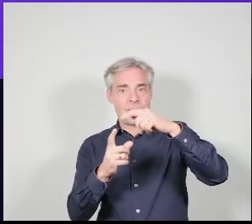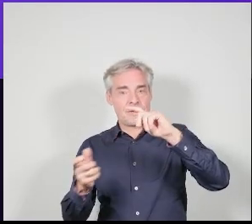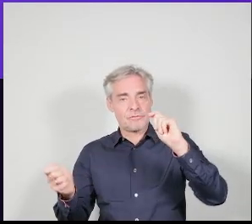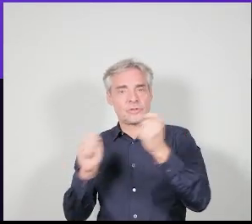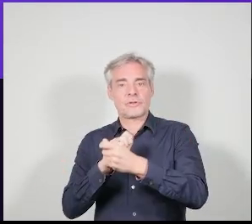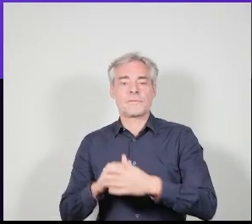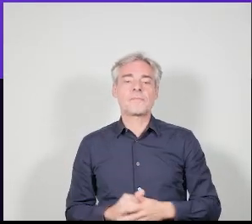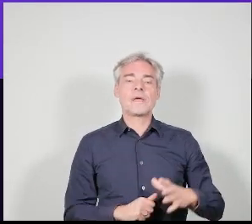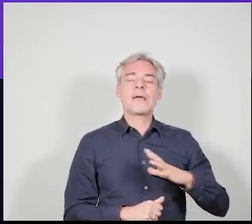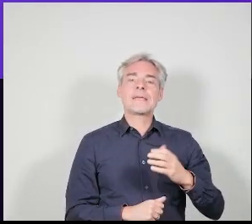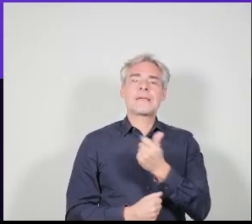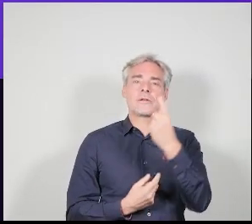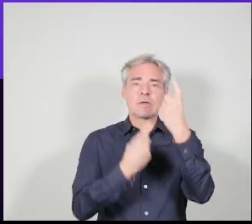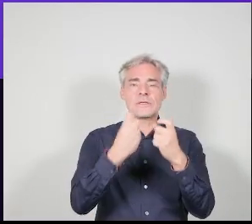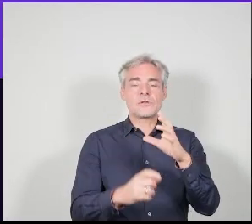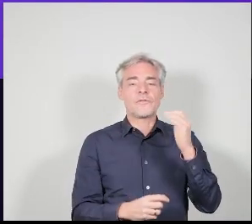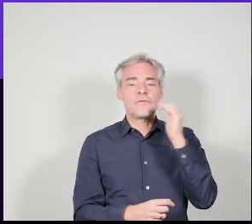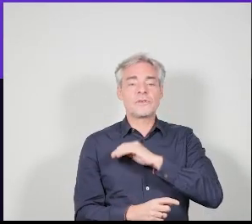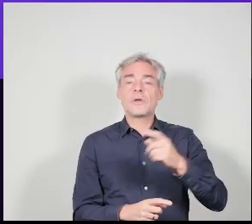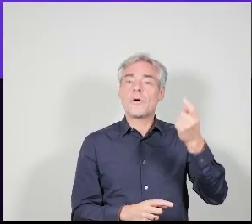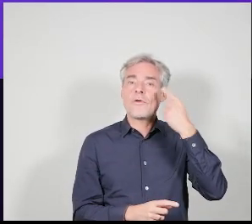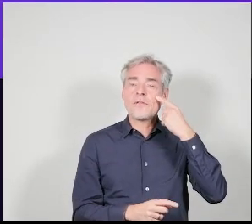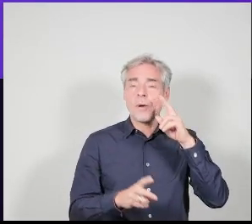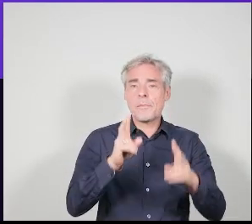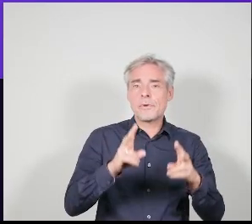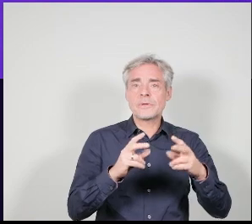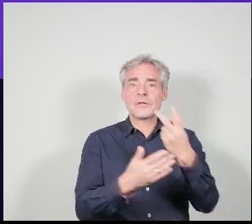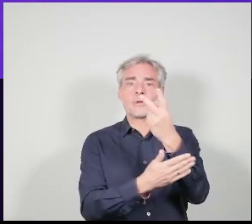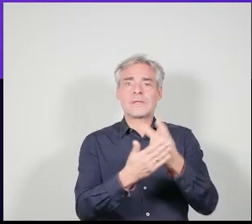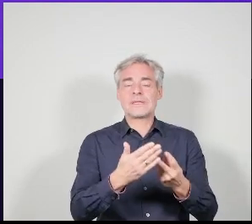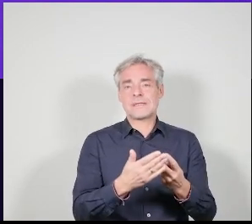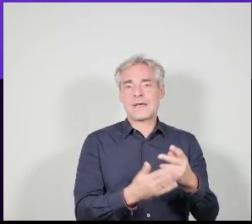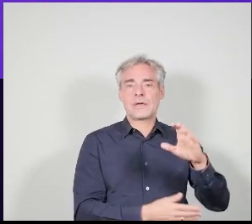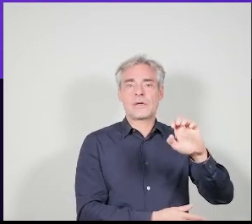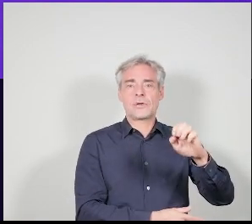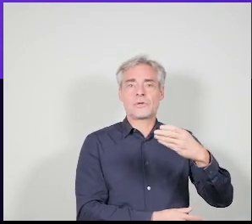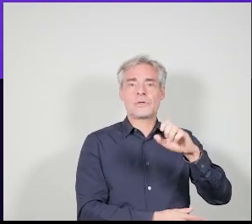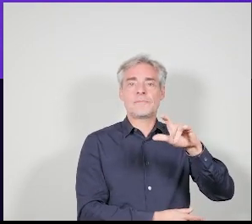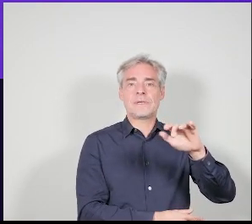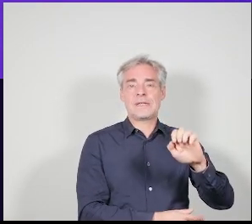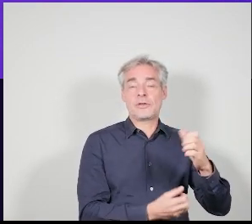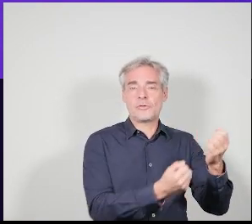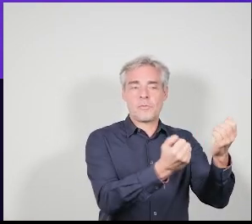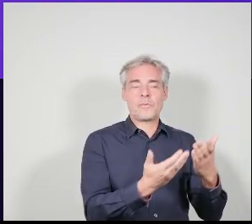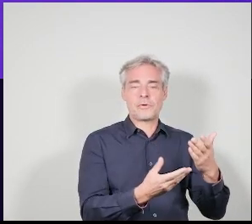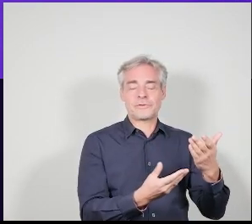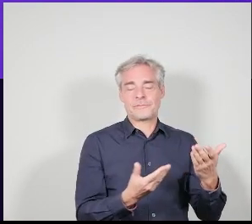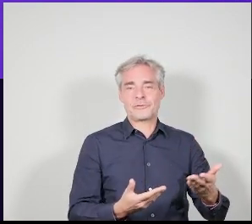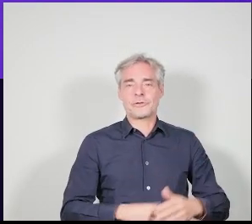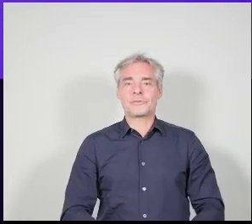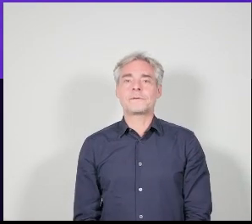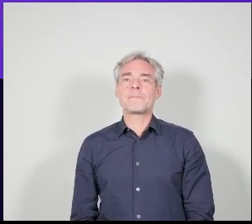qu'on prenne quelques questions rapides et puis qu'on regarde aussi, si on l'a, le dessin qu'Émilie a pu produire